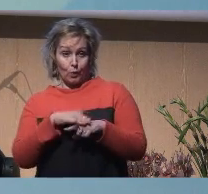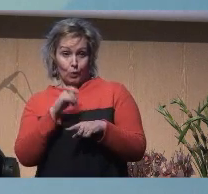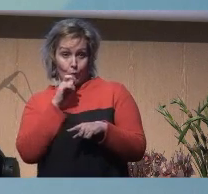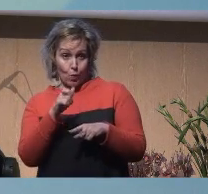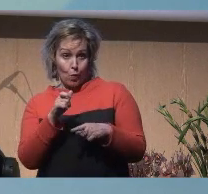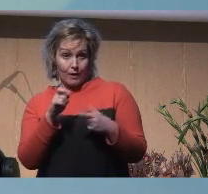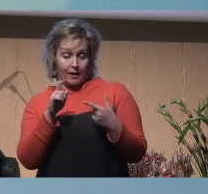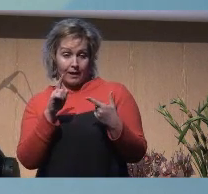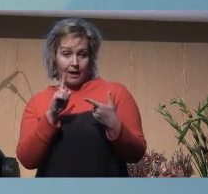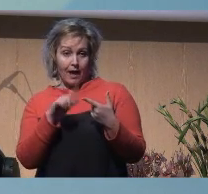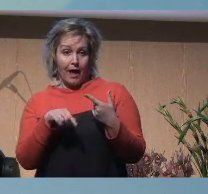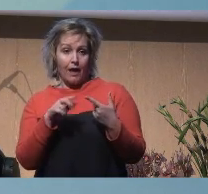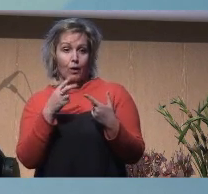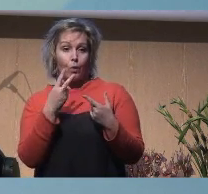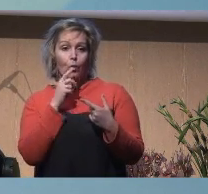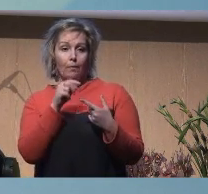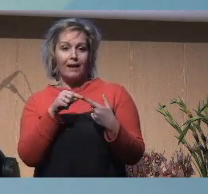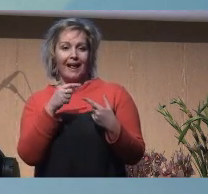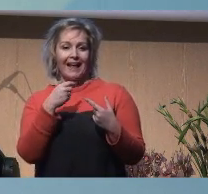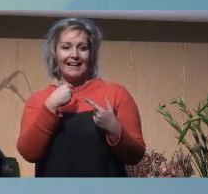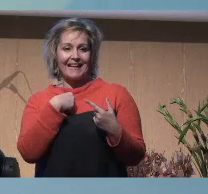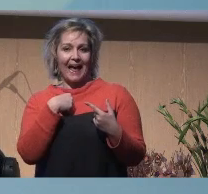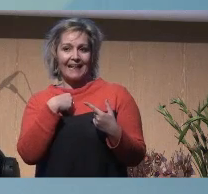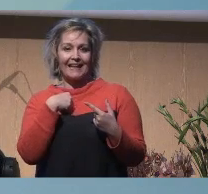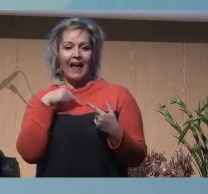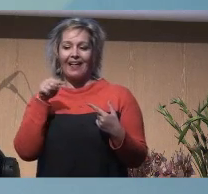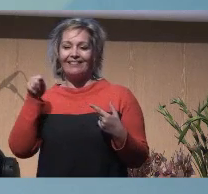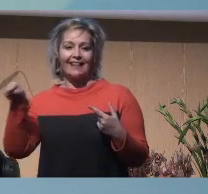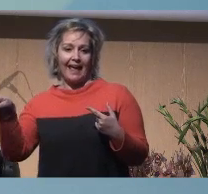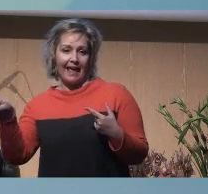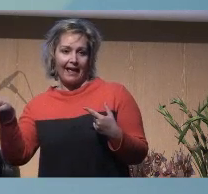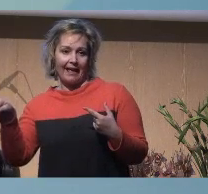grunnord er ordparet jeg-det.